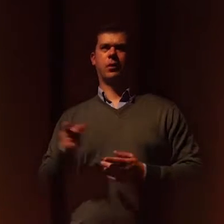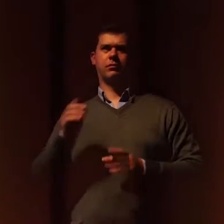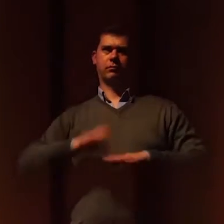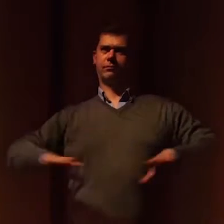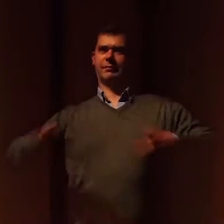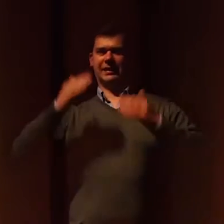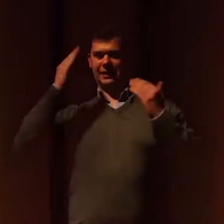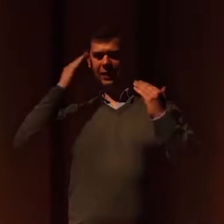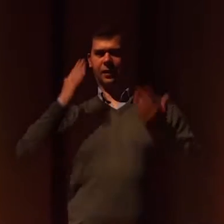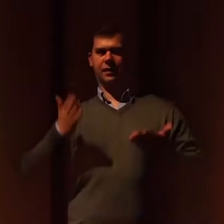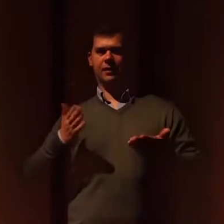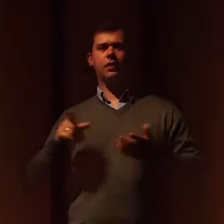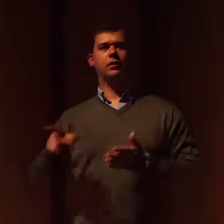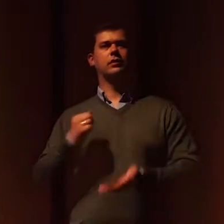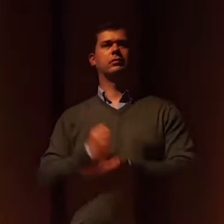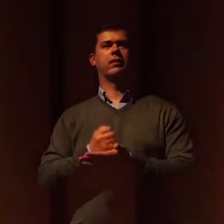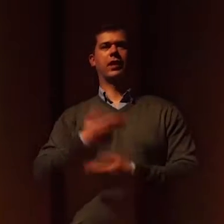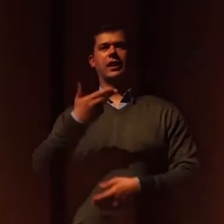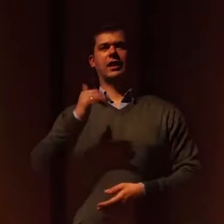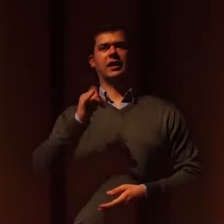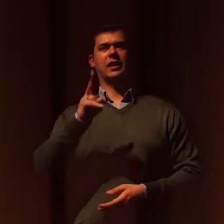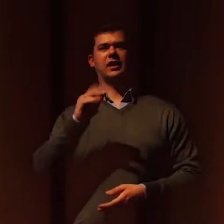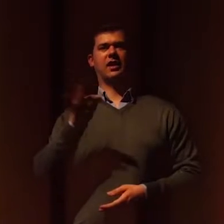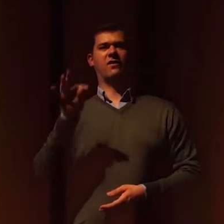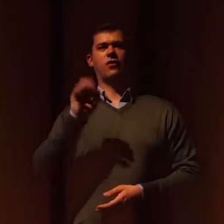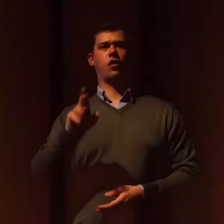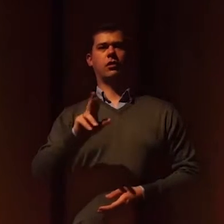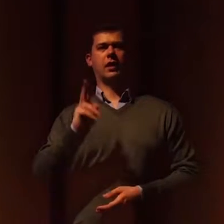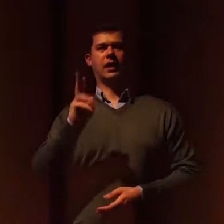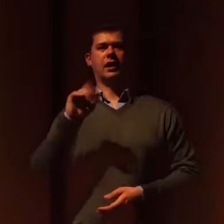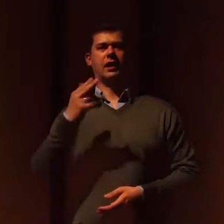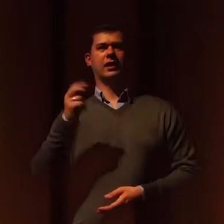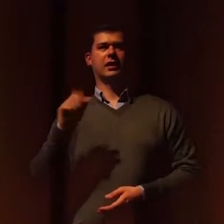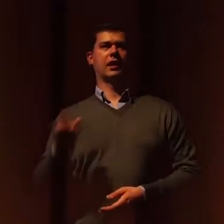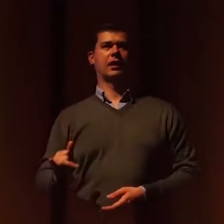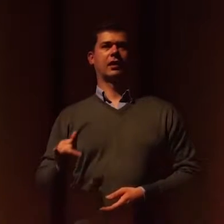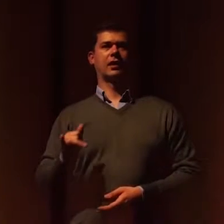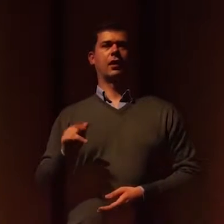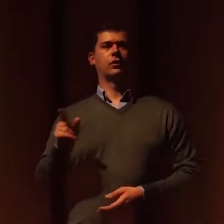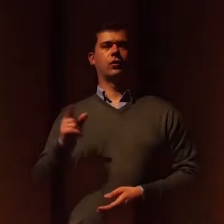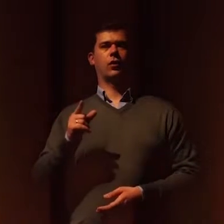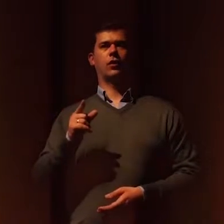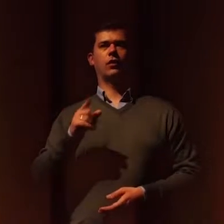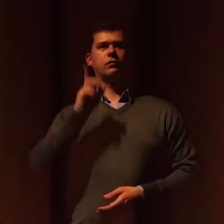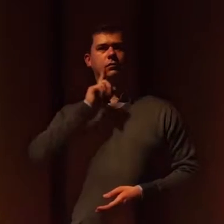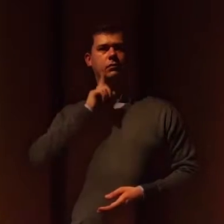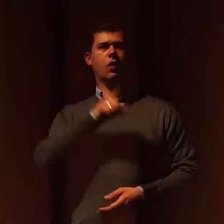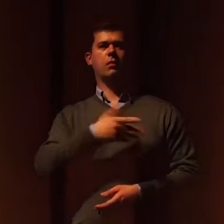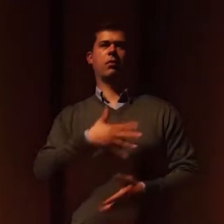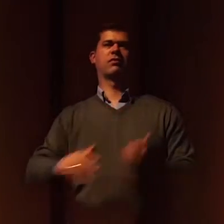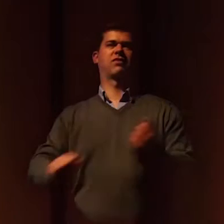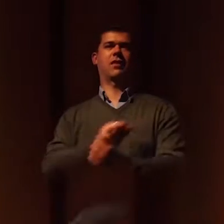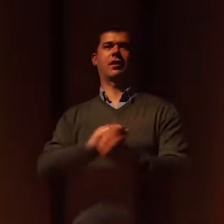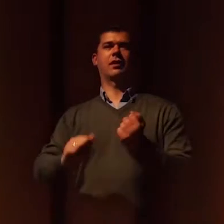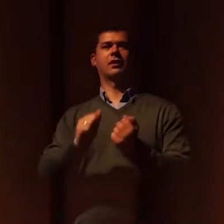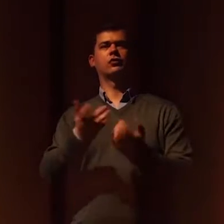znana dotycząca Nikifor krynickiego czyli epifaniusz drowniak i walki stowarzyszenia